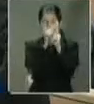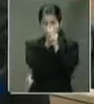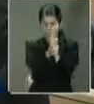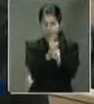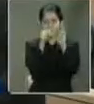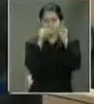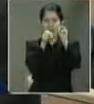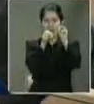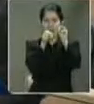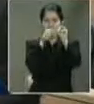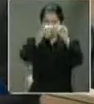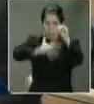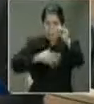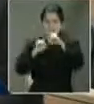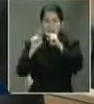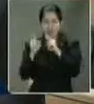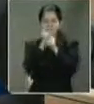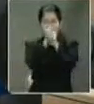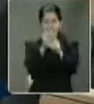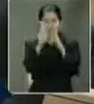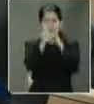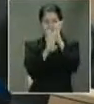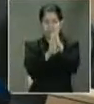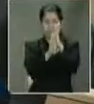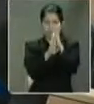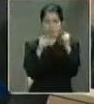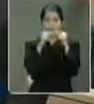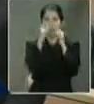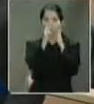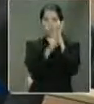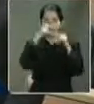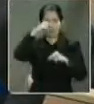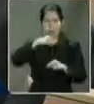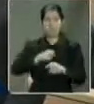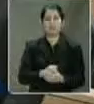ไม่ผิดมาตรานี้อยู่ที่ไหนทำถือว่าผิดแล้วดูสิครับ